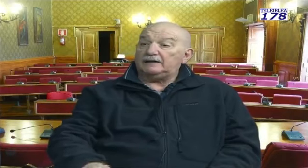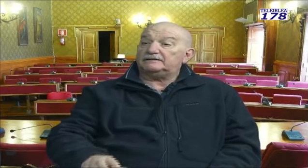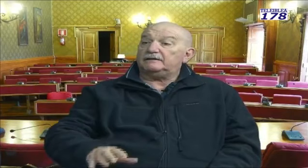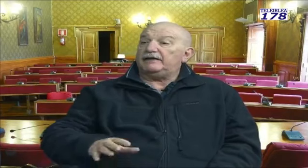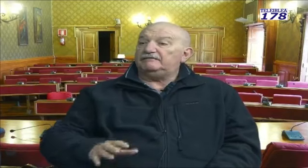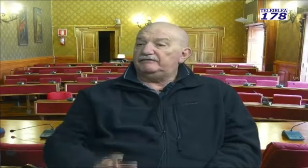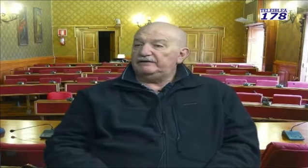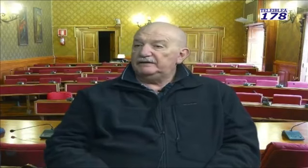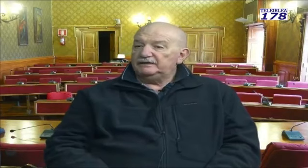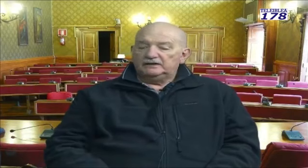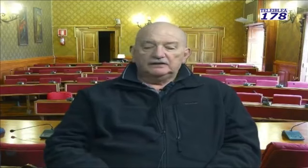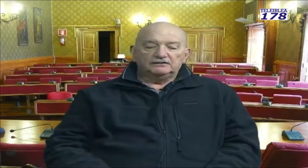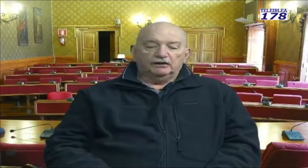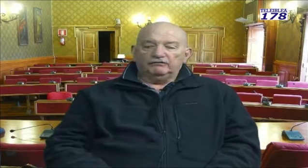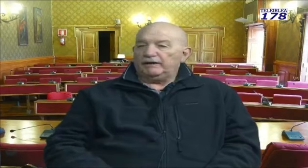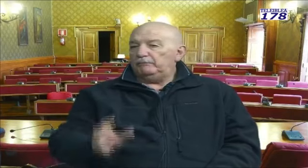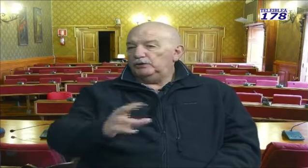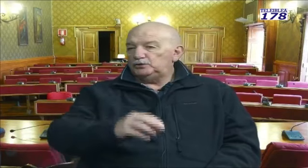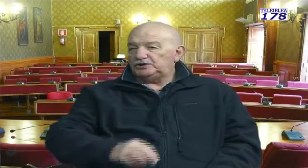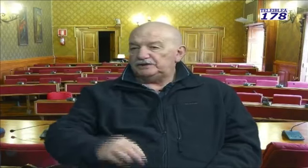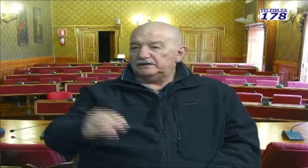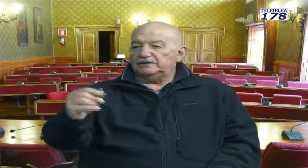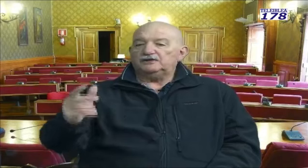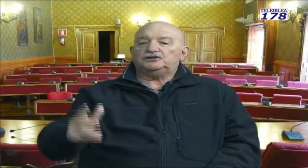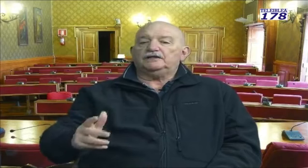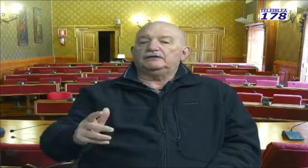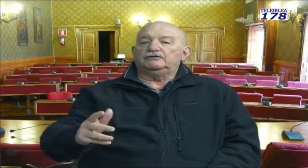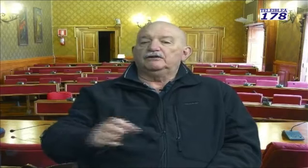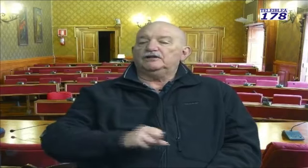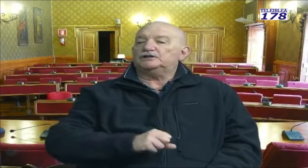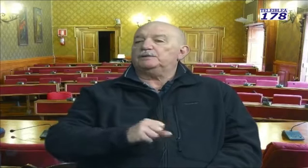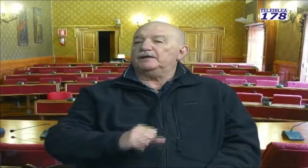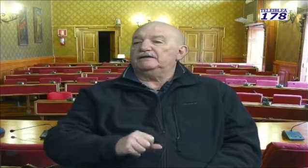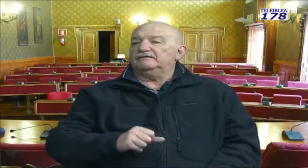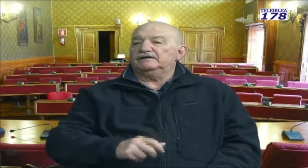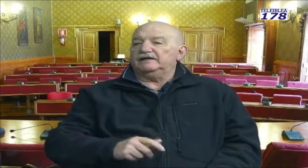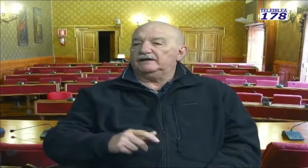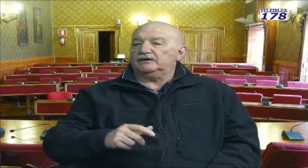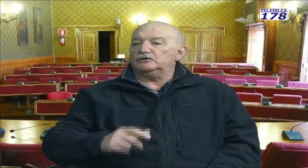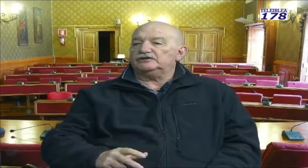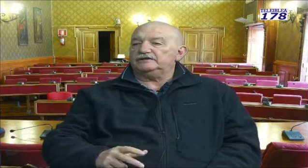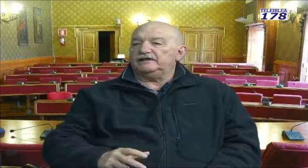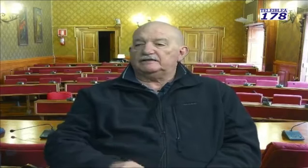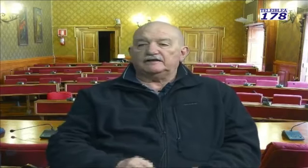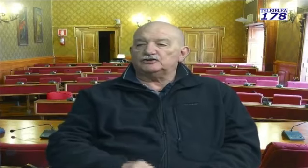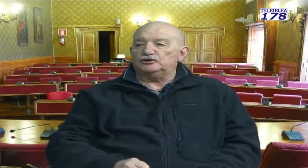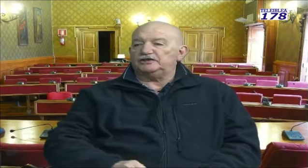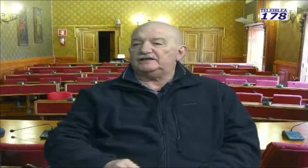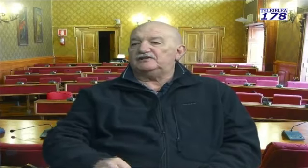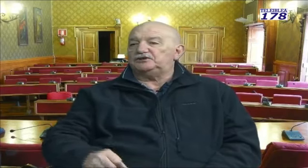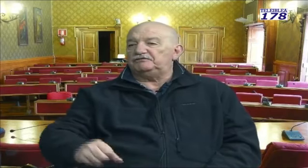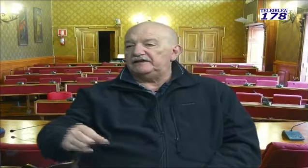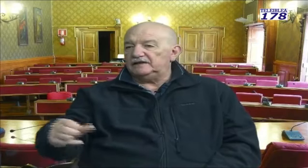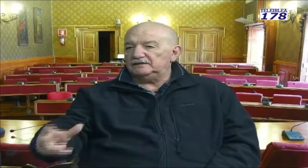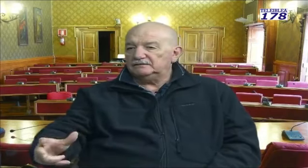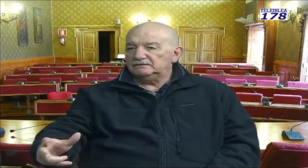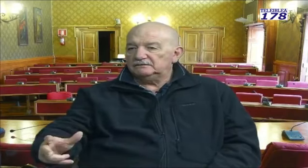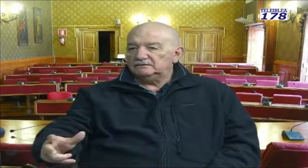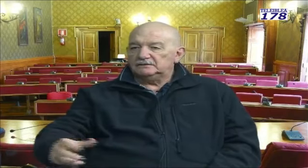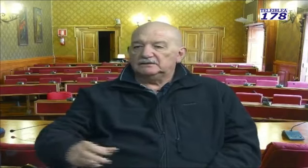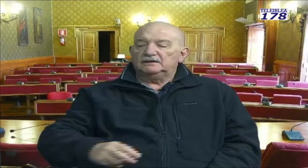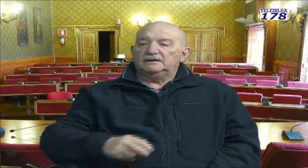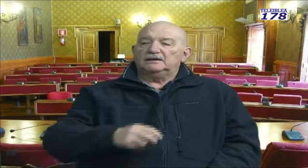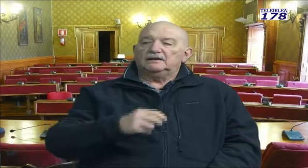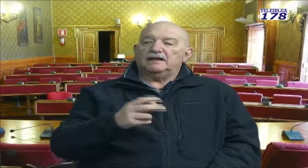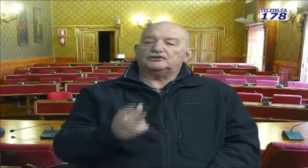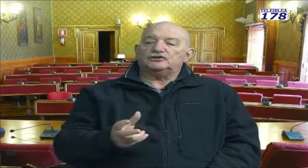vorrebbe, altrimenti dovrebbe uscire dal cilindro l'esponente della cosiddetta società civile.